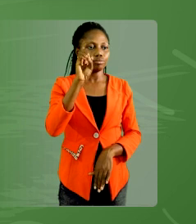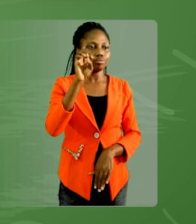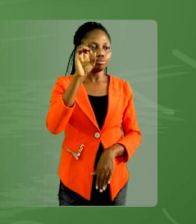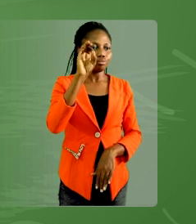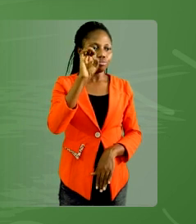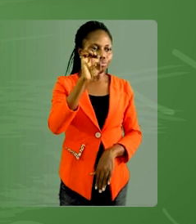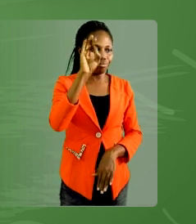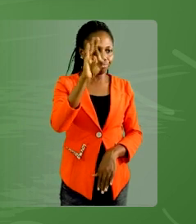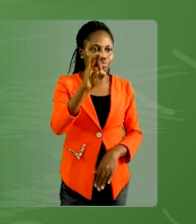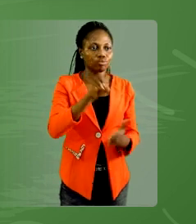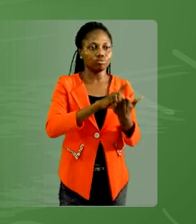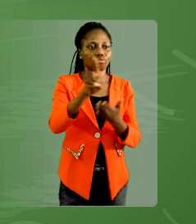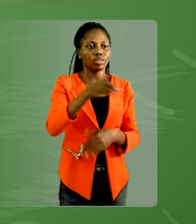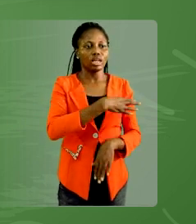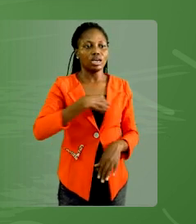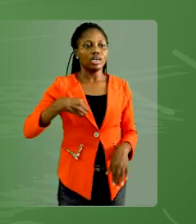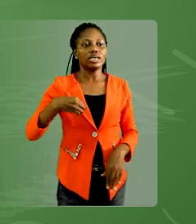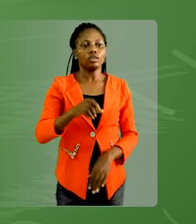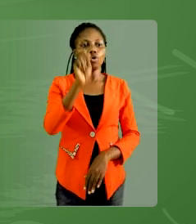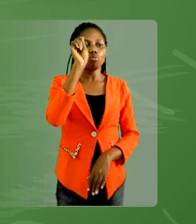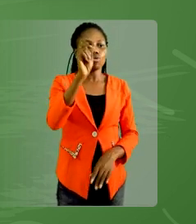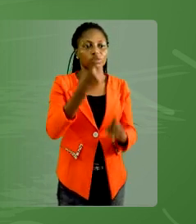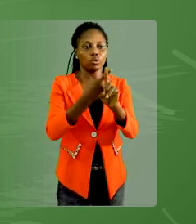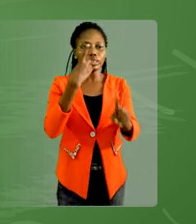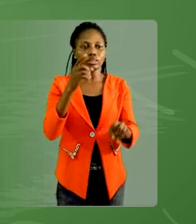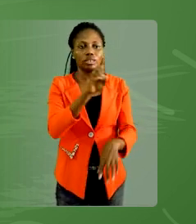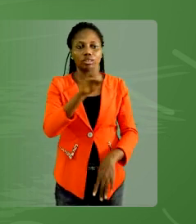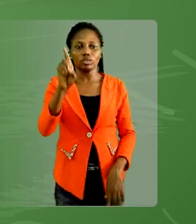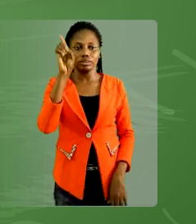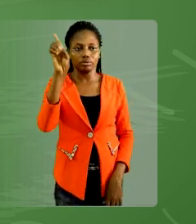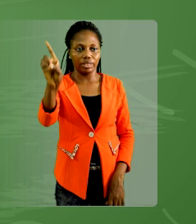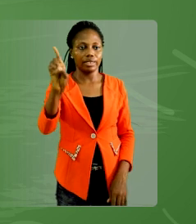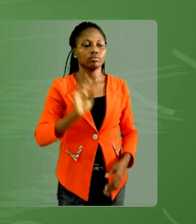directeur et l'ordonnée à l'origine de la droite D.